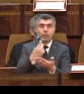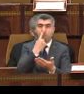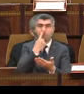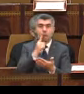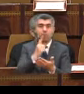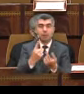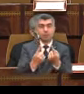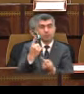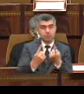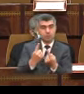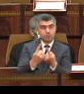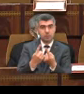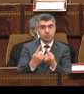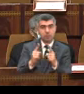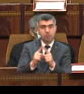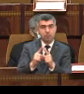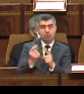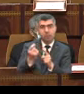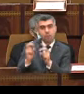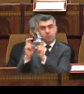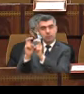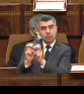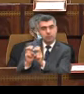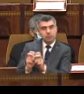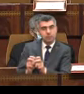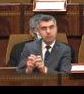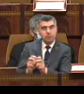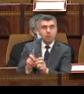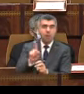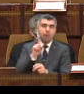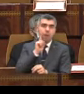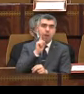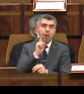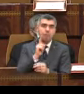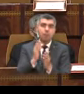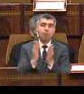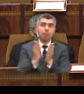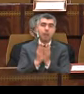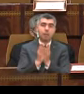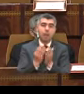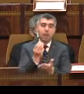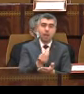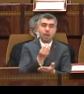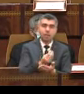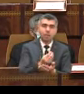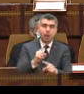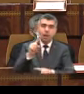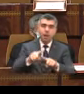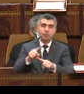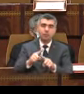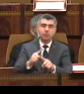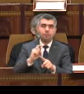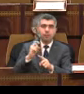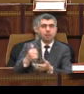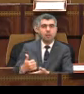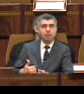لحتى قزم واصبح فقط الارامل اللي عندهم الاطفال المتمدرسين. اللي عندها الاطفال ماشي متدرسين لن تستفيد، واللي ما